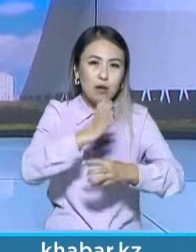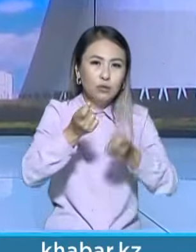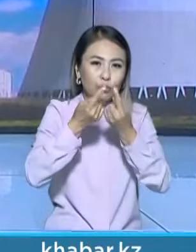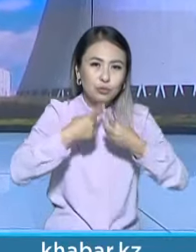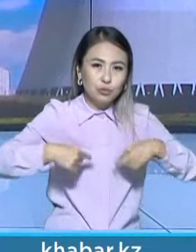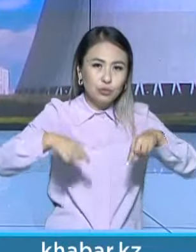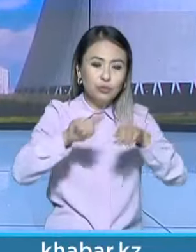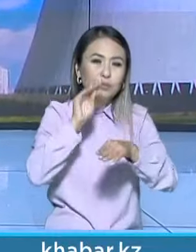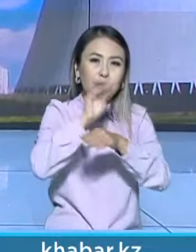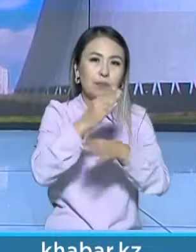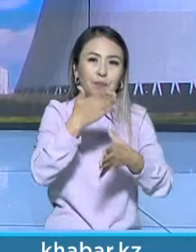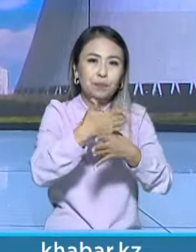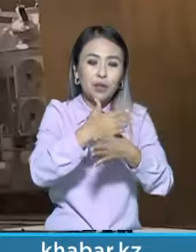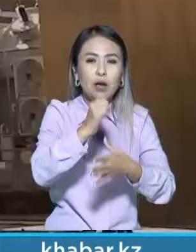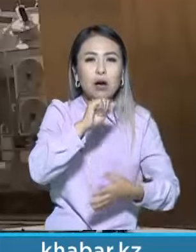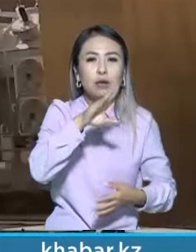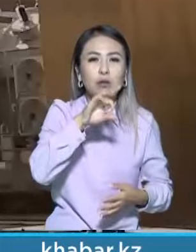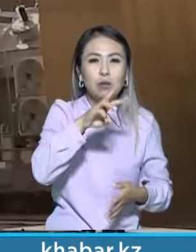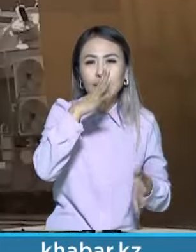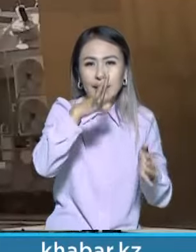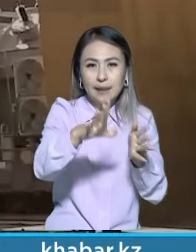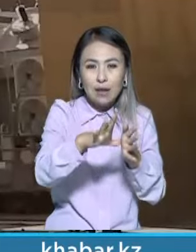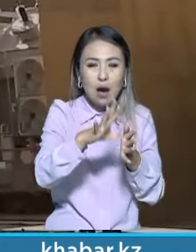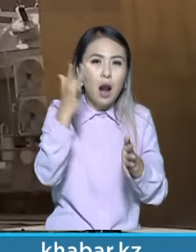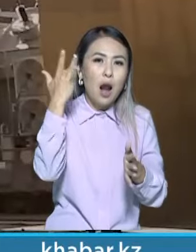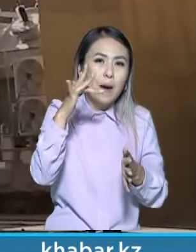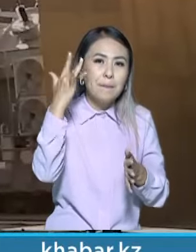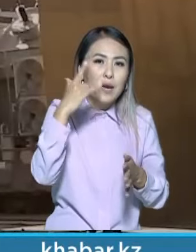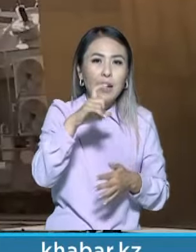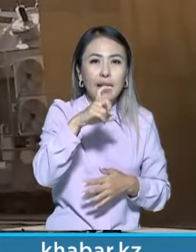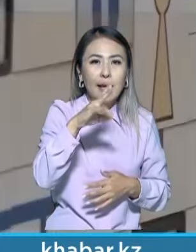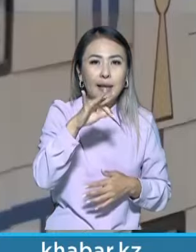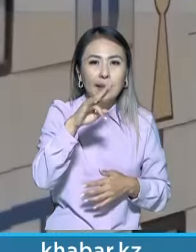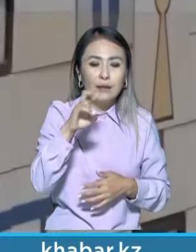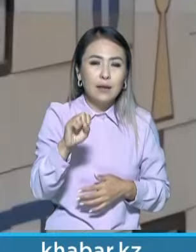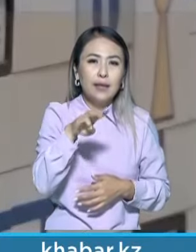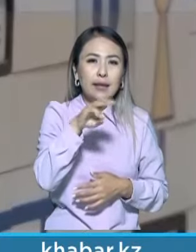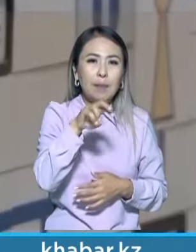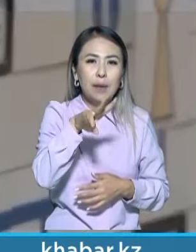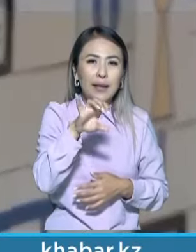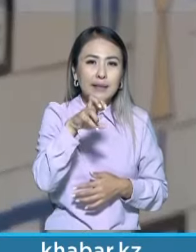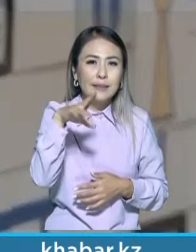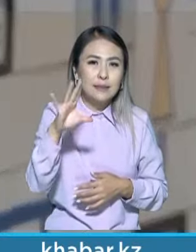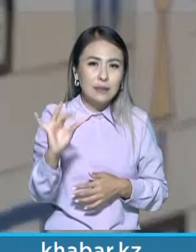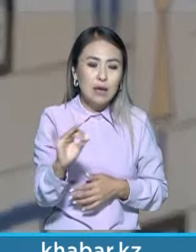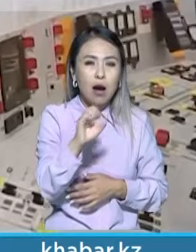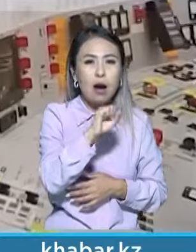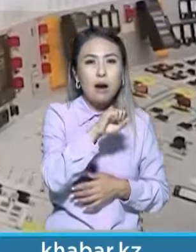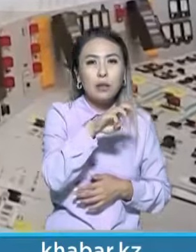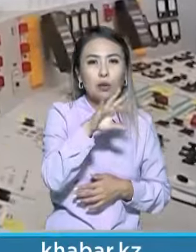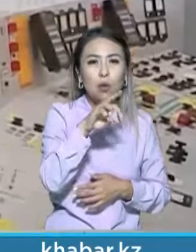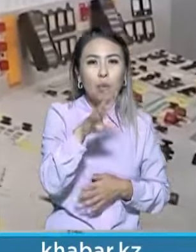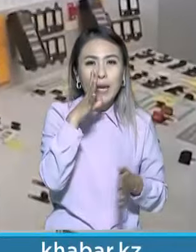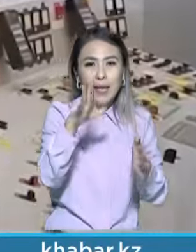қол ұшын созады. Мұны атом энергиясы жөніндегі америкалық сарапшы Элина Теплинский мәлімдеді. Айтуынша, атом энергиясы